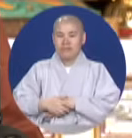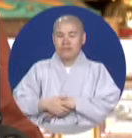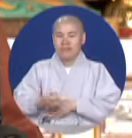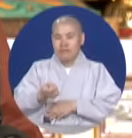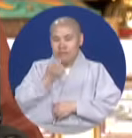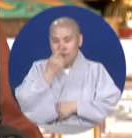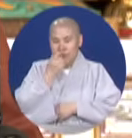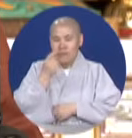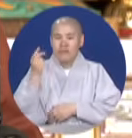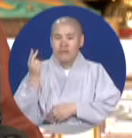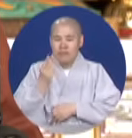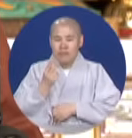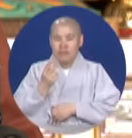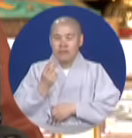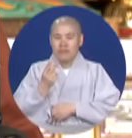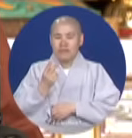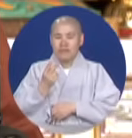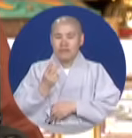배우고